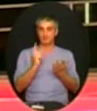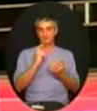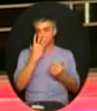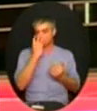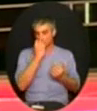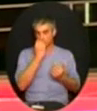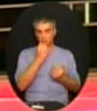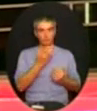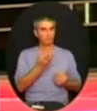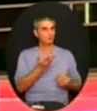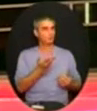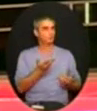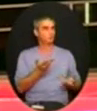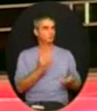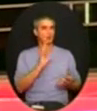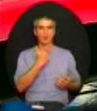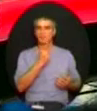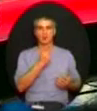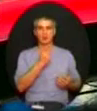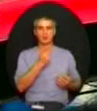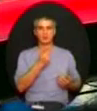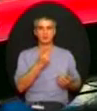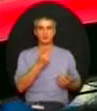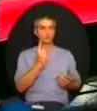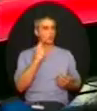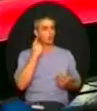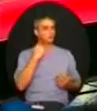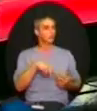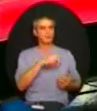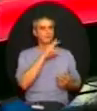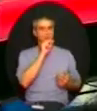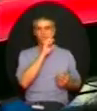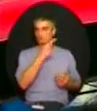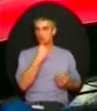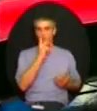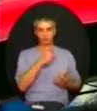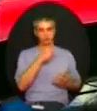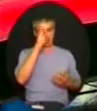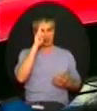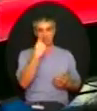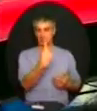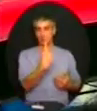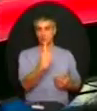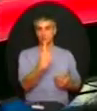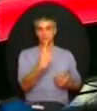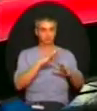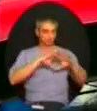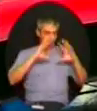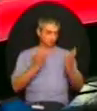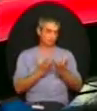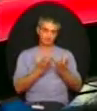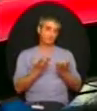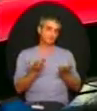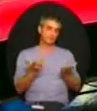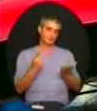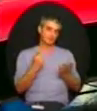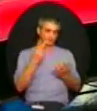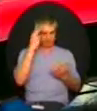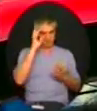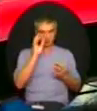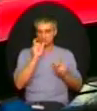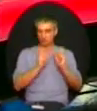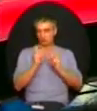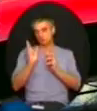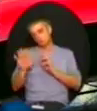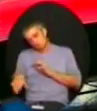המאמלל. אז זהו, למה קולם לא נשמע? אם את אומרת שהליכוד ככלל, וזה לגמרי הגיוני, יש בו